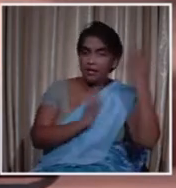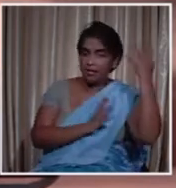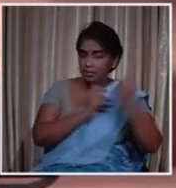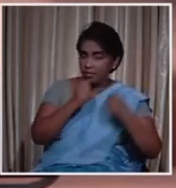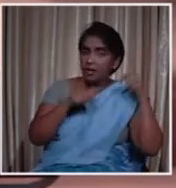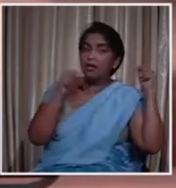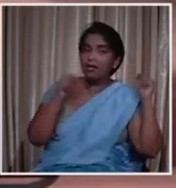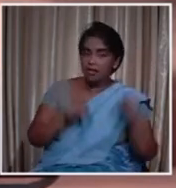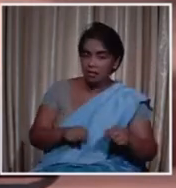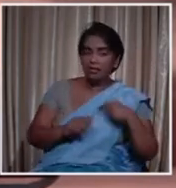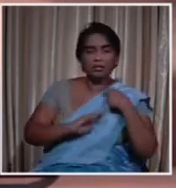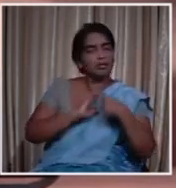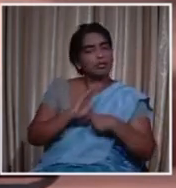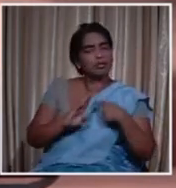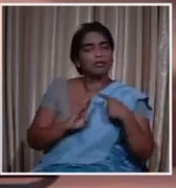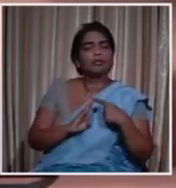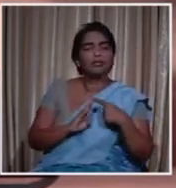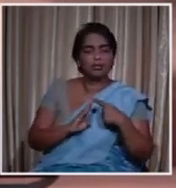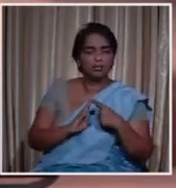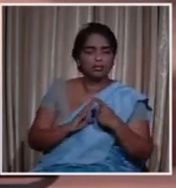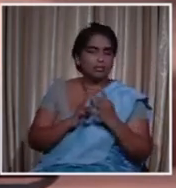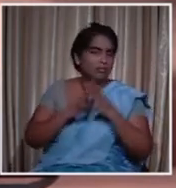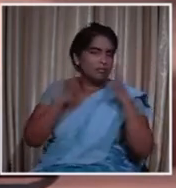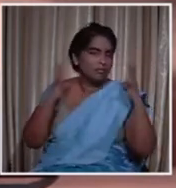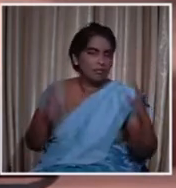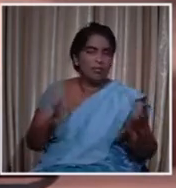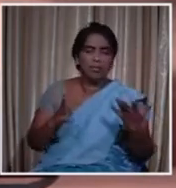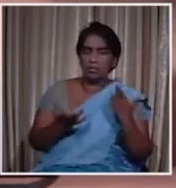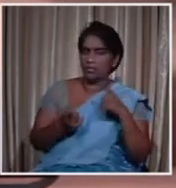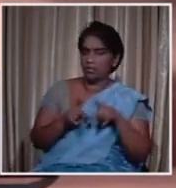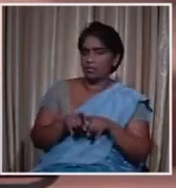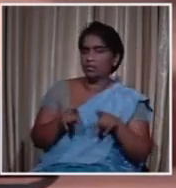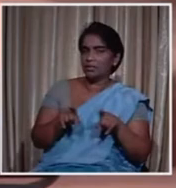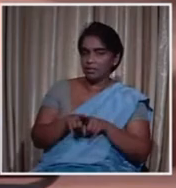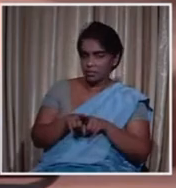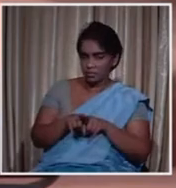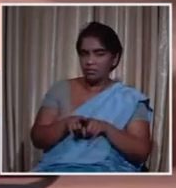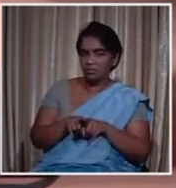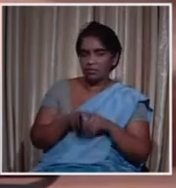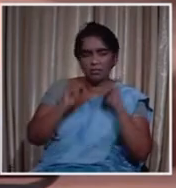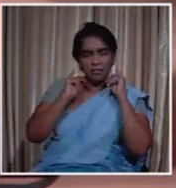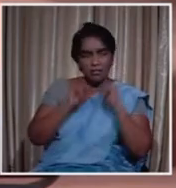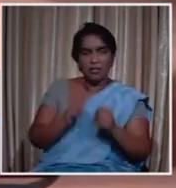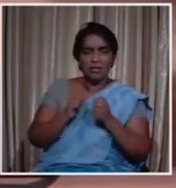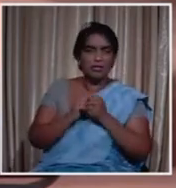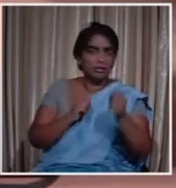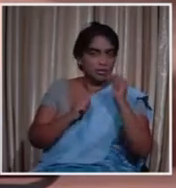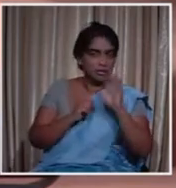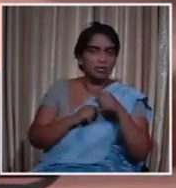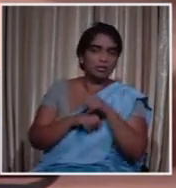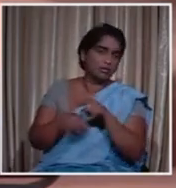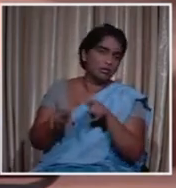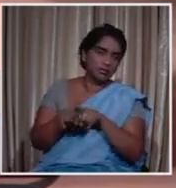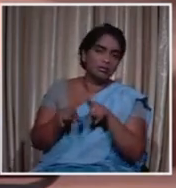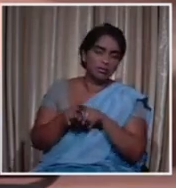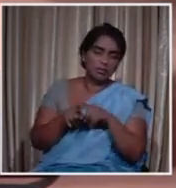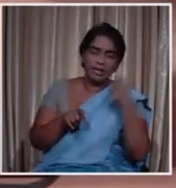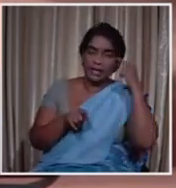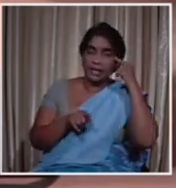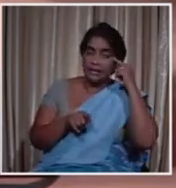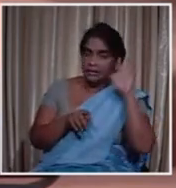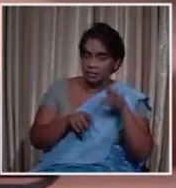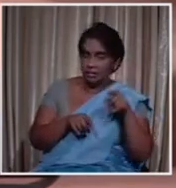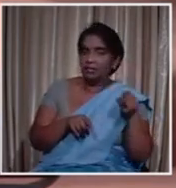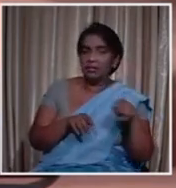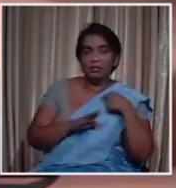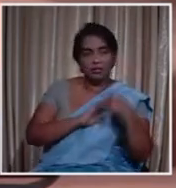நாட்டை எவ்வளவு தூரம் படுகுழியிலே தள்ளி இருக்கிறது? இன்னும் நீங்கள் சிந்திக்கவில்லையா இந்த நாட்டினுடைய யதார்த்த நிலையை? இந்த நாட்டில்